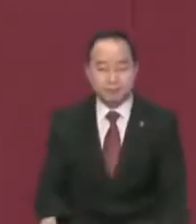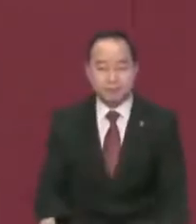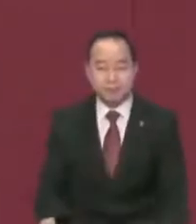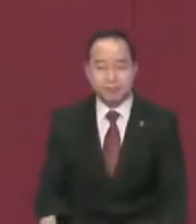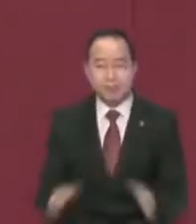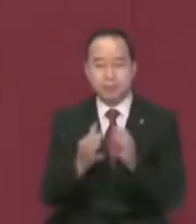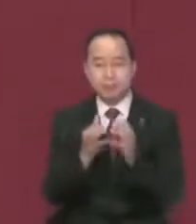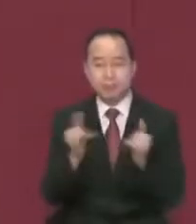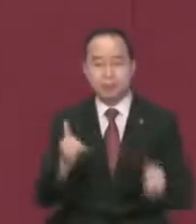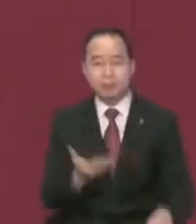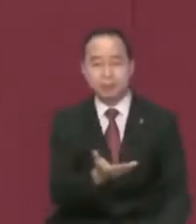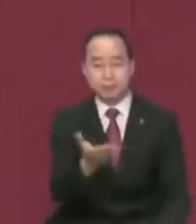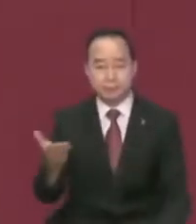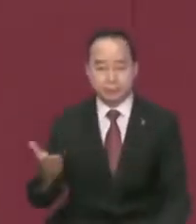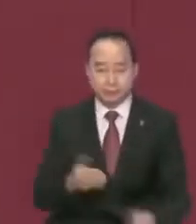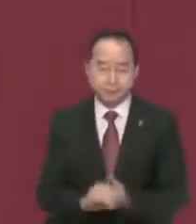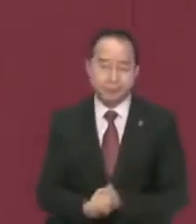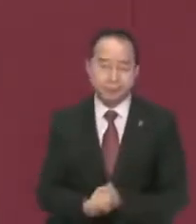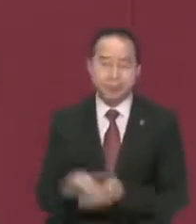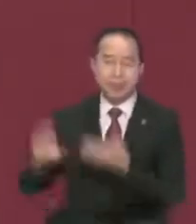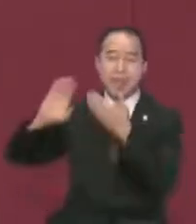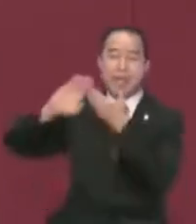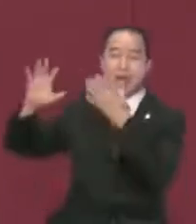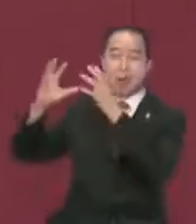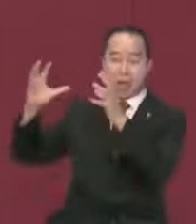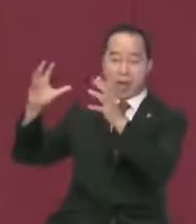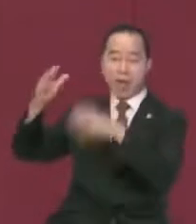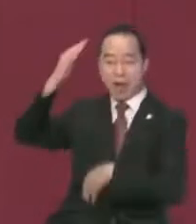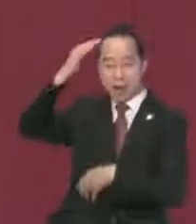존경하는 국민 여러분, 해외 동포 여러분,